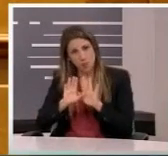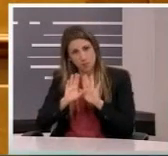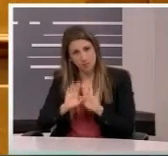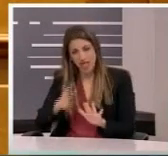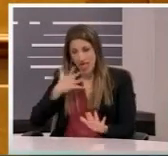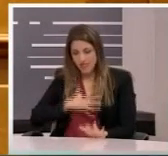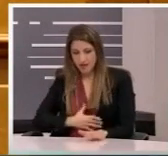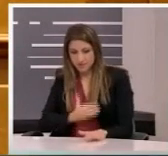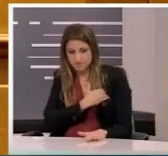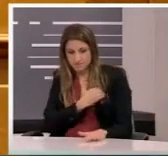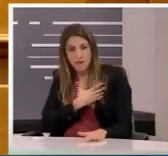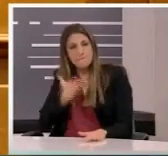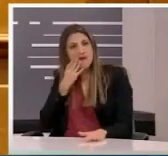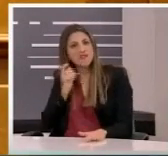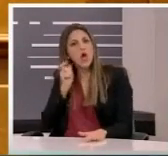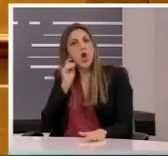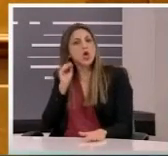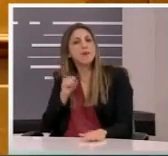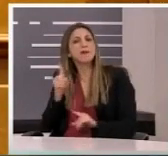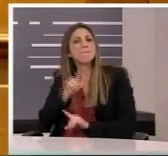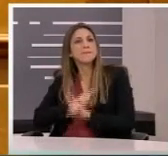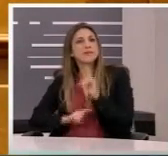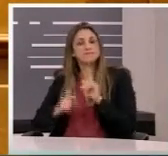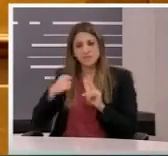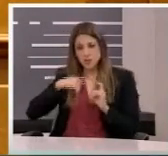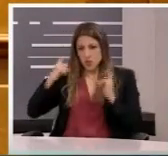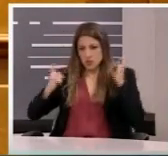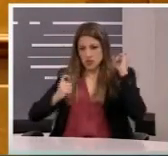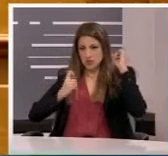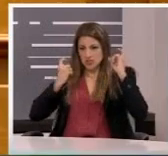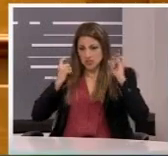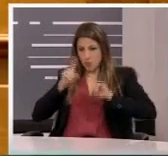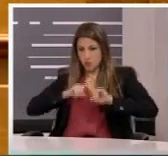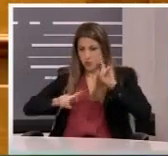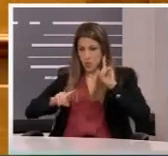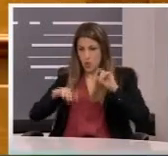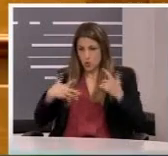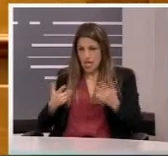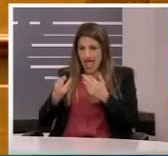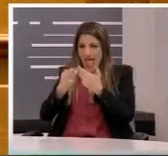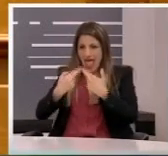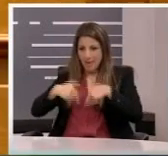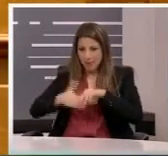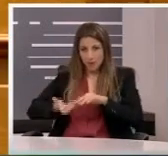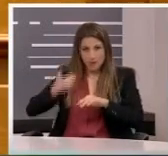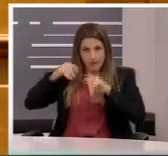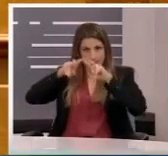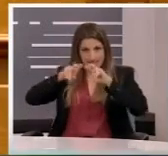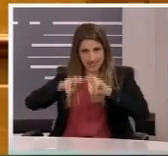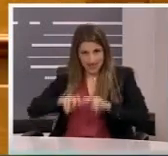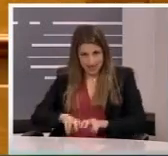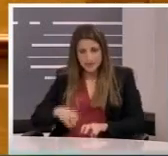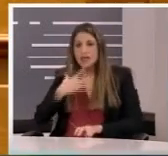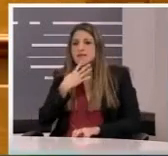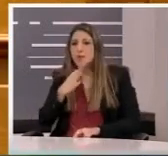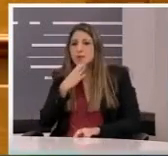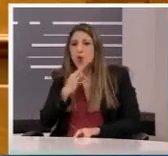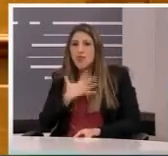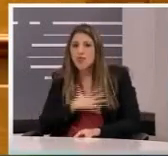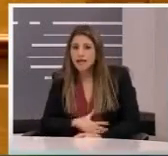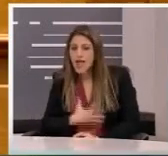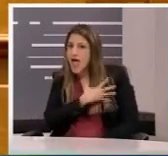να αποκαλυφθούν τα ονόματα. Και αναρωτιέμαι, σε ποιο πλαίσιο? Στο πλαίσιο της Επιτροπής Προκαταρκτικής Εξέτασης. Για ποιο λόγο